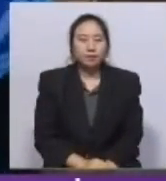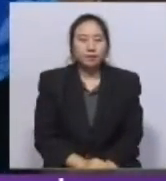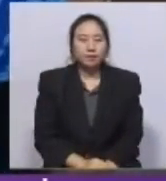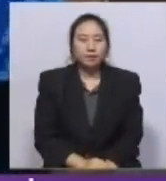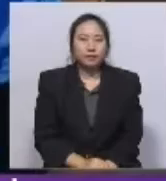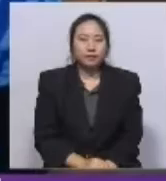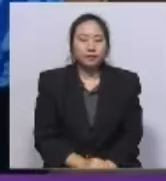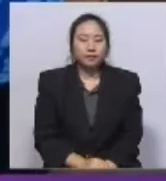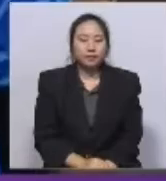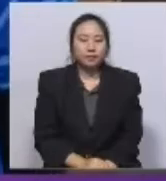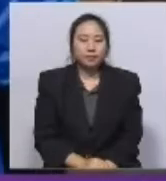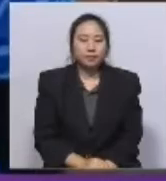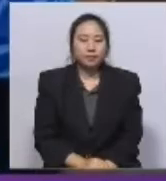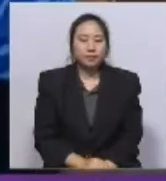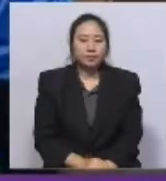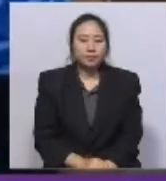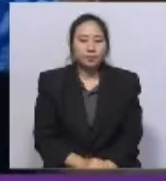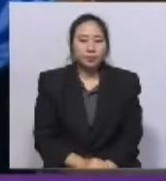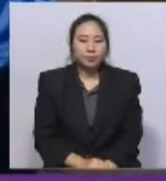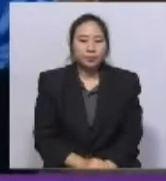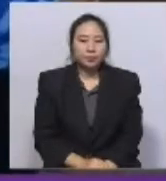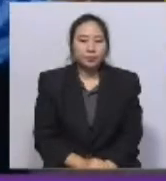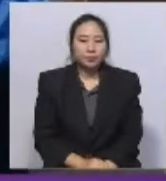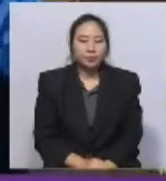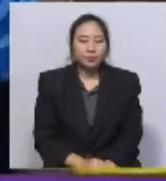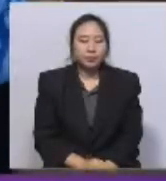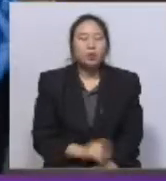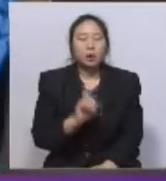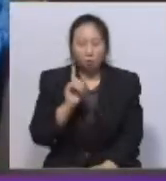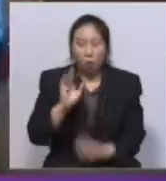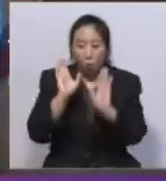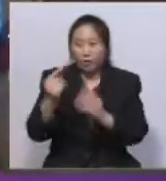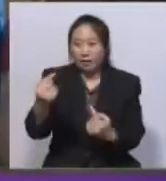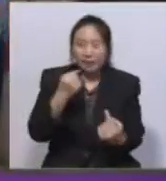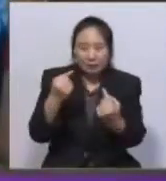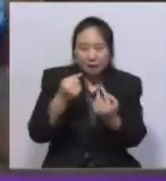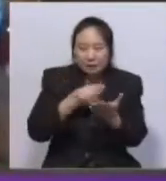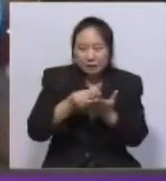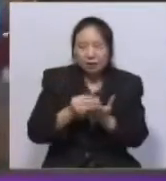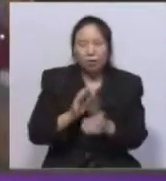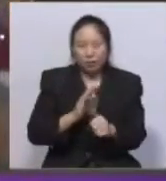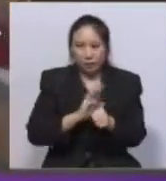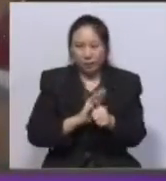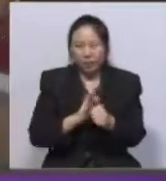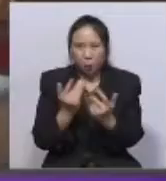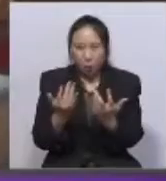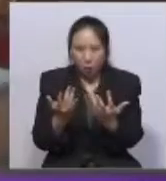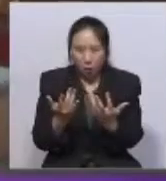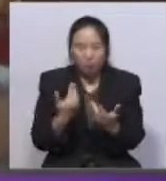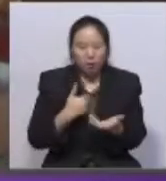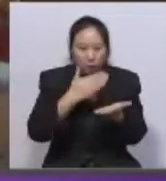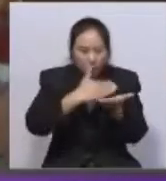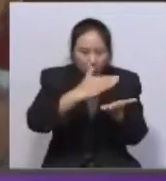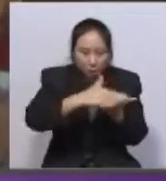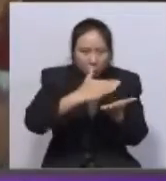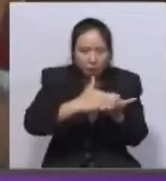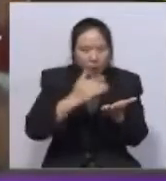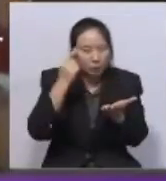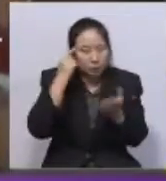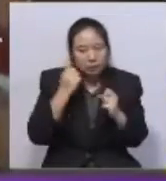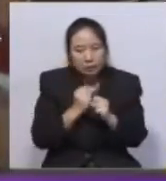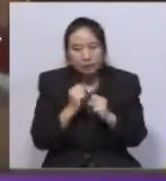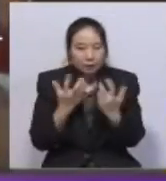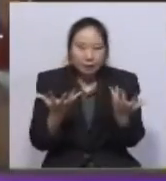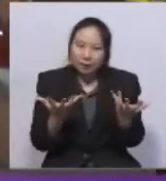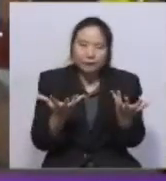ายเยอะก็ต้องให้ลูกค้าเห็นใจคงเรื่องการผ่อนหนี้ชำระเนี่ยมันไม่รู้จะหาทางไ